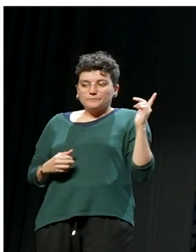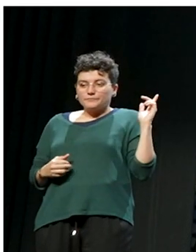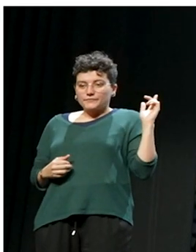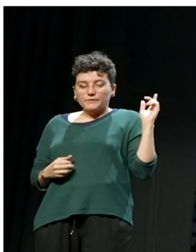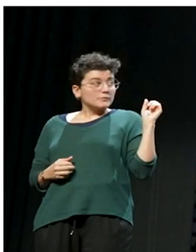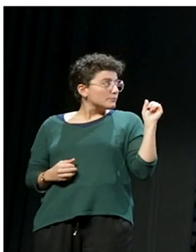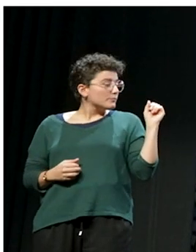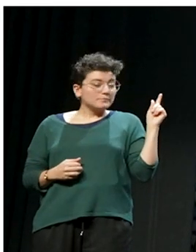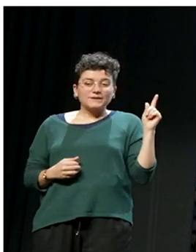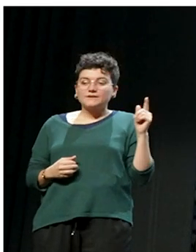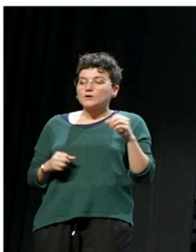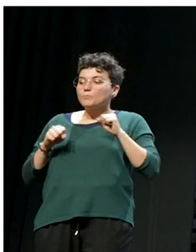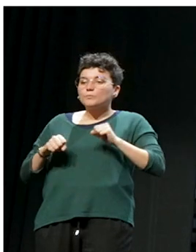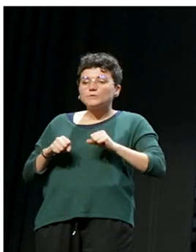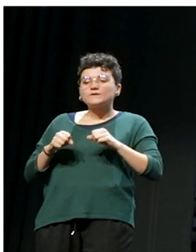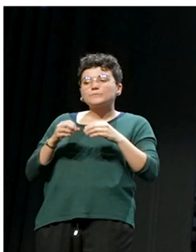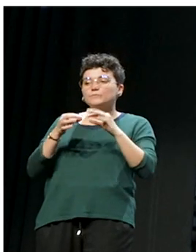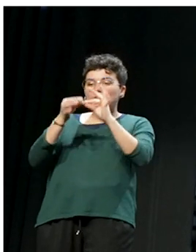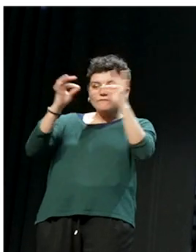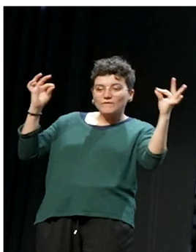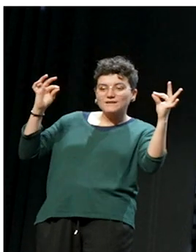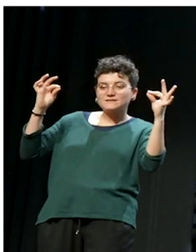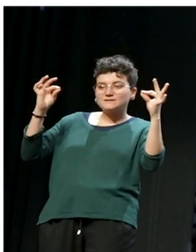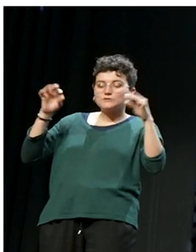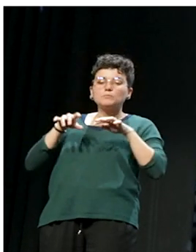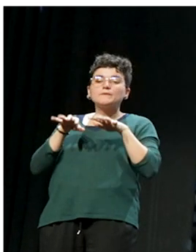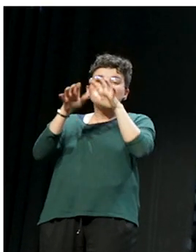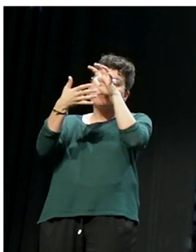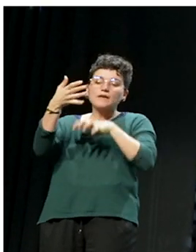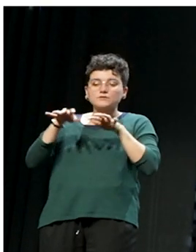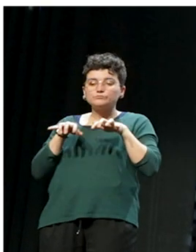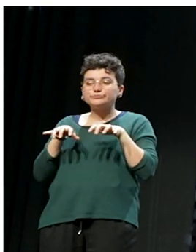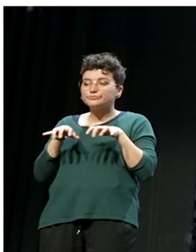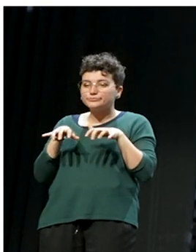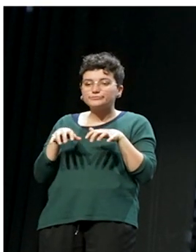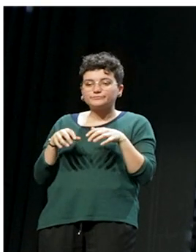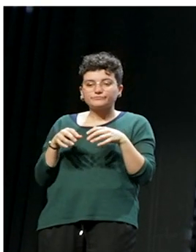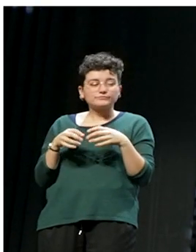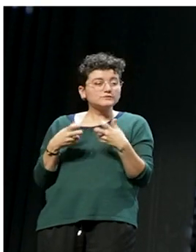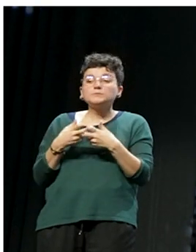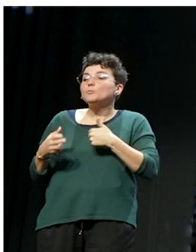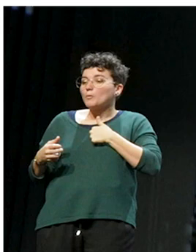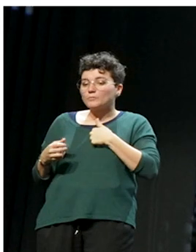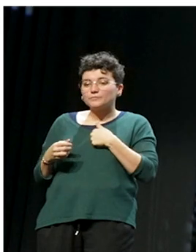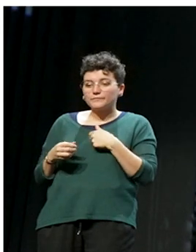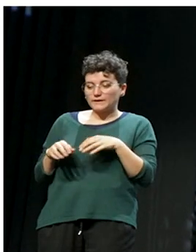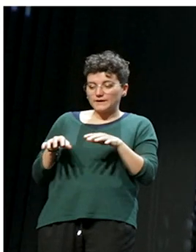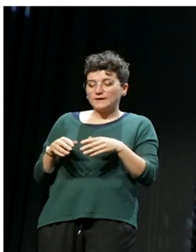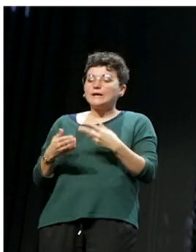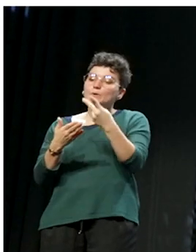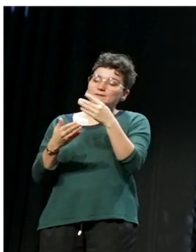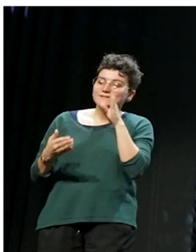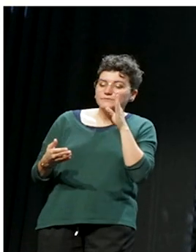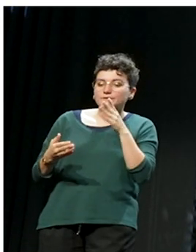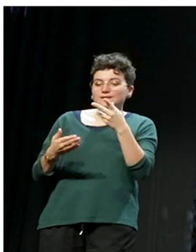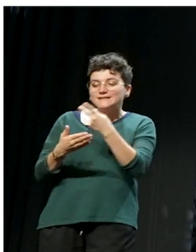qu'on appelle le prompt ou l'incantation. Voilà, vous allez taper un texte textuel. Voilà. Par exemple, moi, j'ai vraiment mis « Dessine-moi un koala ».